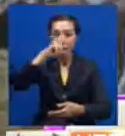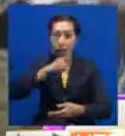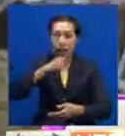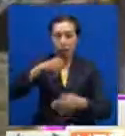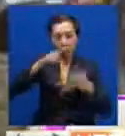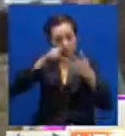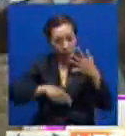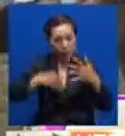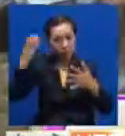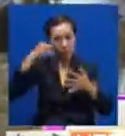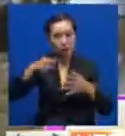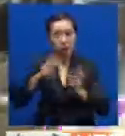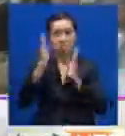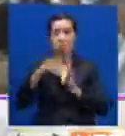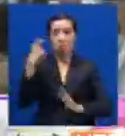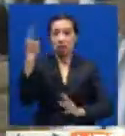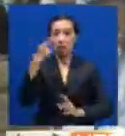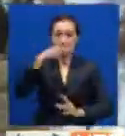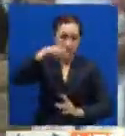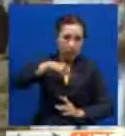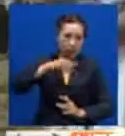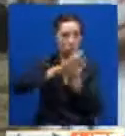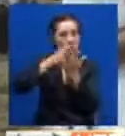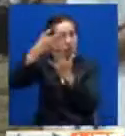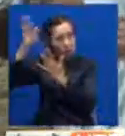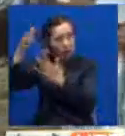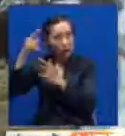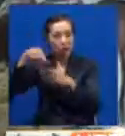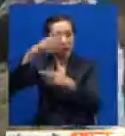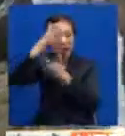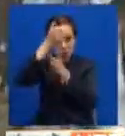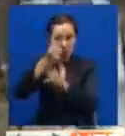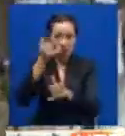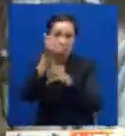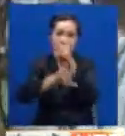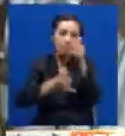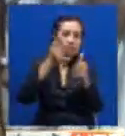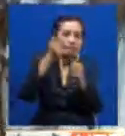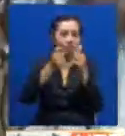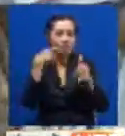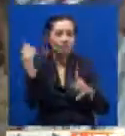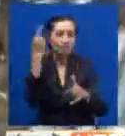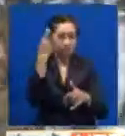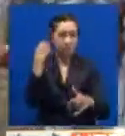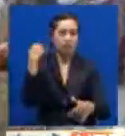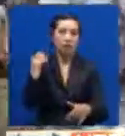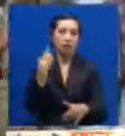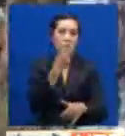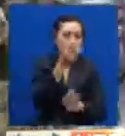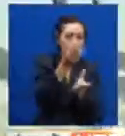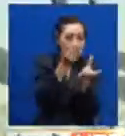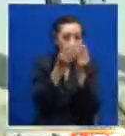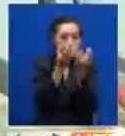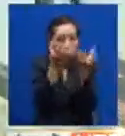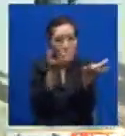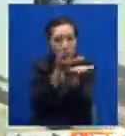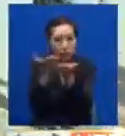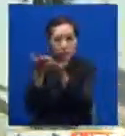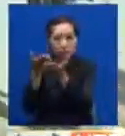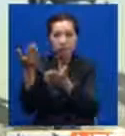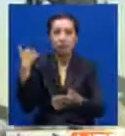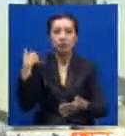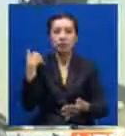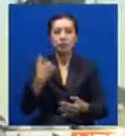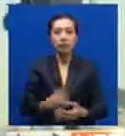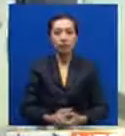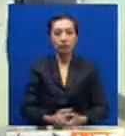ทั้งชาวไทยชาวต่างประเทศอ่ะค่ะให้ความสนใจพาลูกพาหลานนะคะมาเที่ยวชมเลือกซื้อสินค้ากันเป็นจำนวนมาก